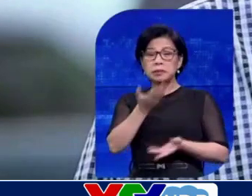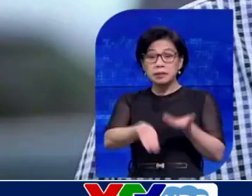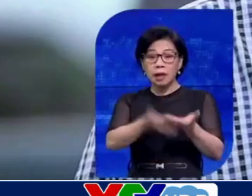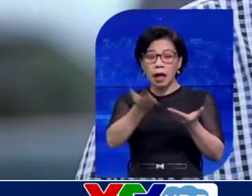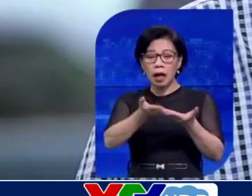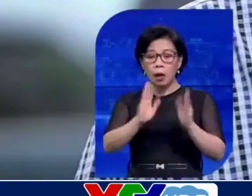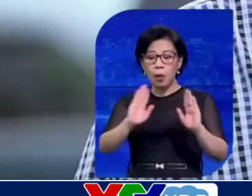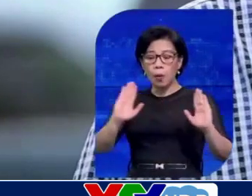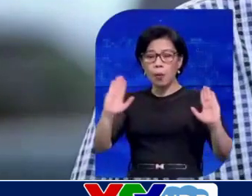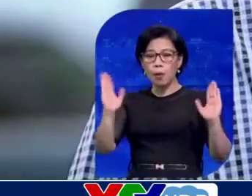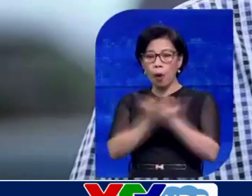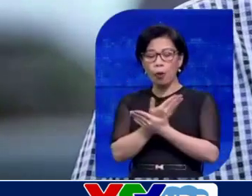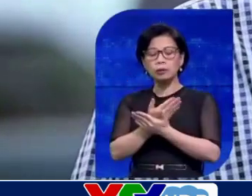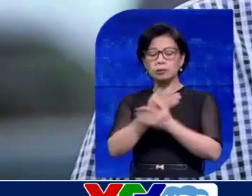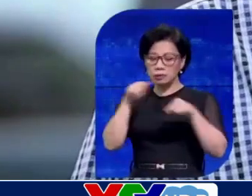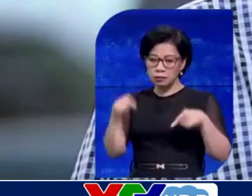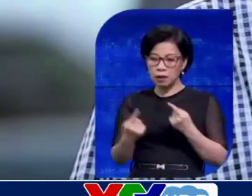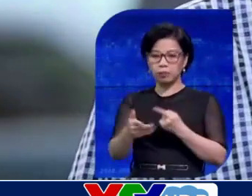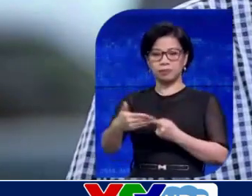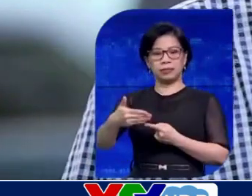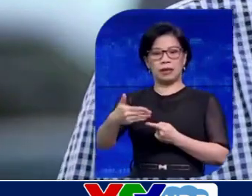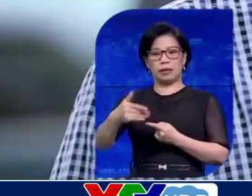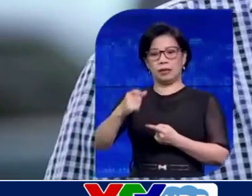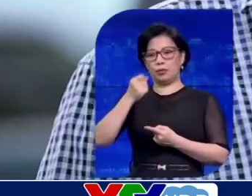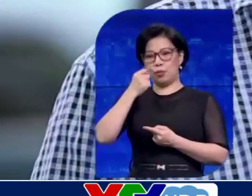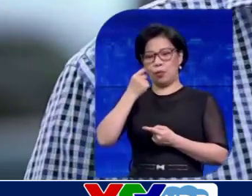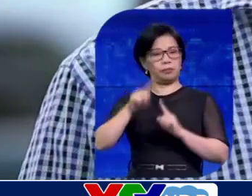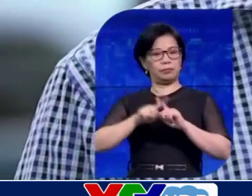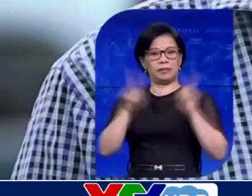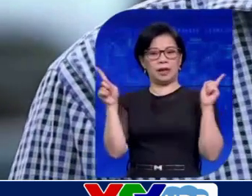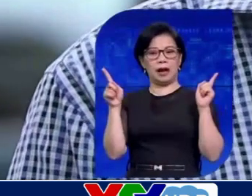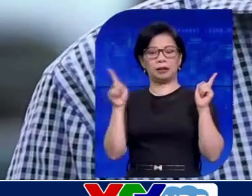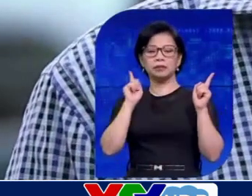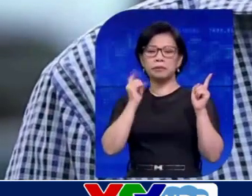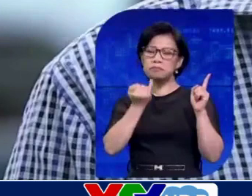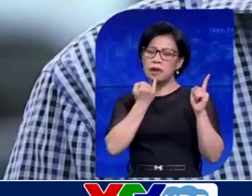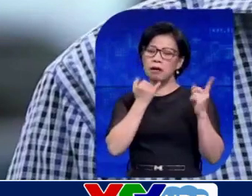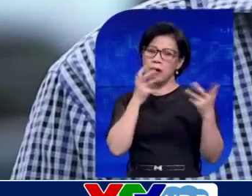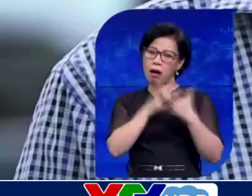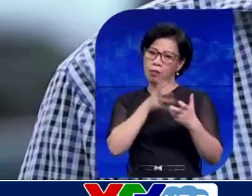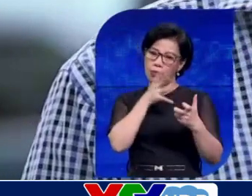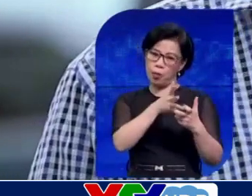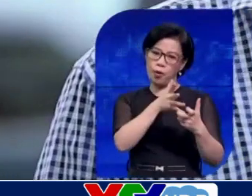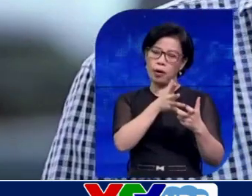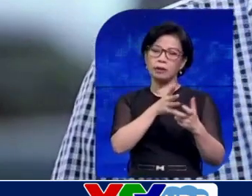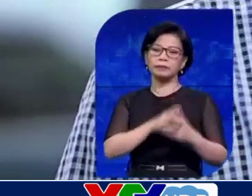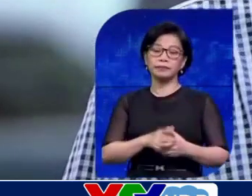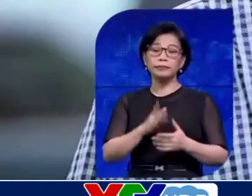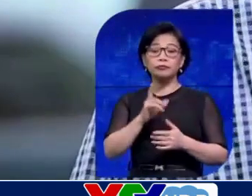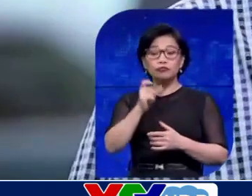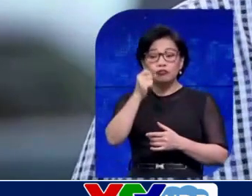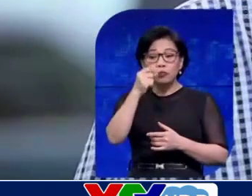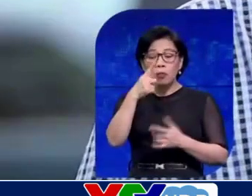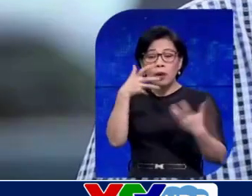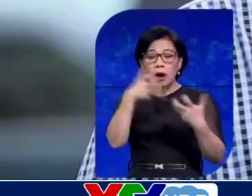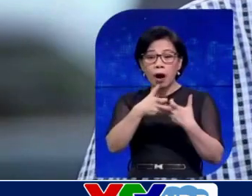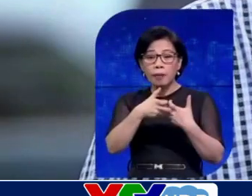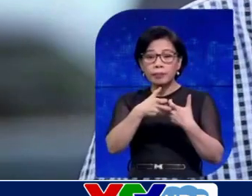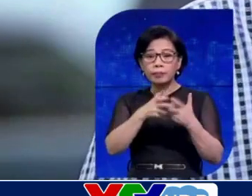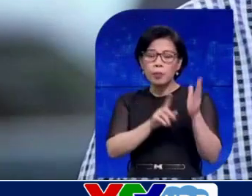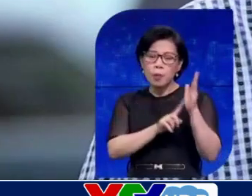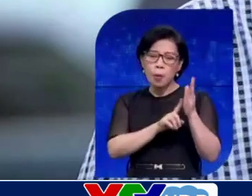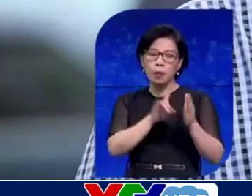đổi sang để chúng ta nuôi trồng thủy sản. Tuy nhiên nuôi trồng thủy sản thì chúng ta cũng cần phải có một cái độ mặn thích hợp với từng con. Ví dụ tôi nói con tôm nó sẽ thích hợp từ độ 15